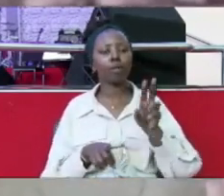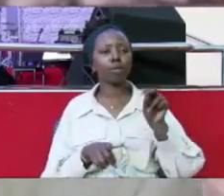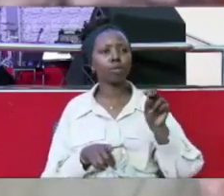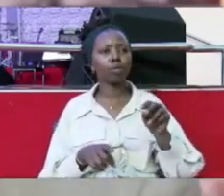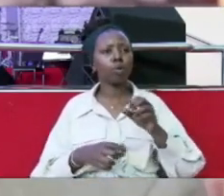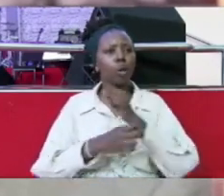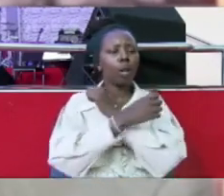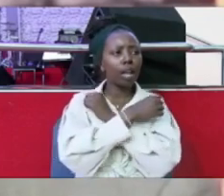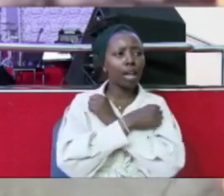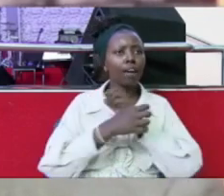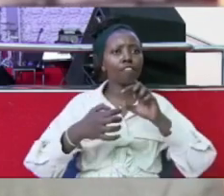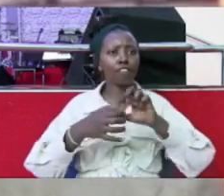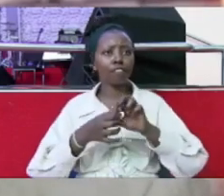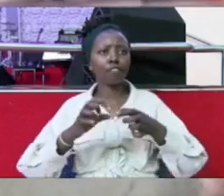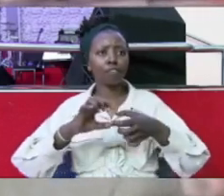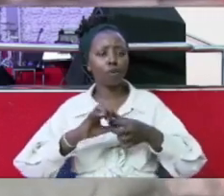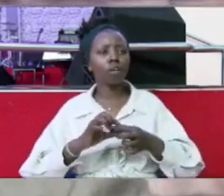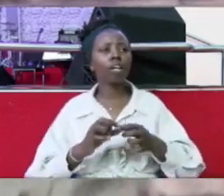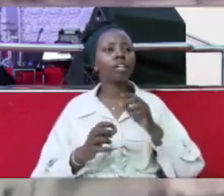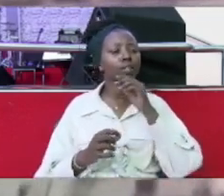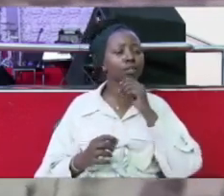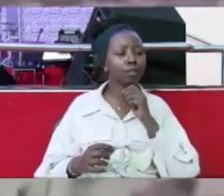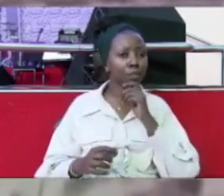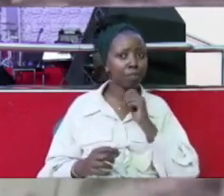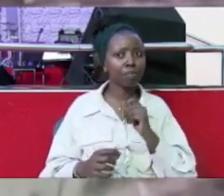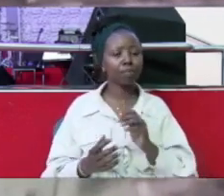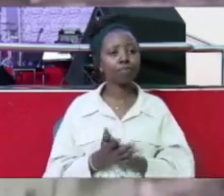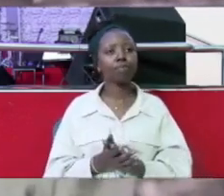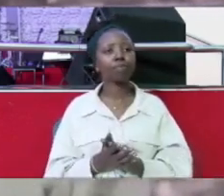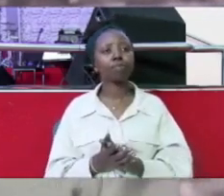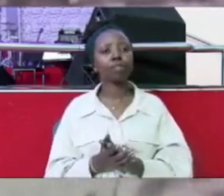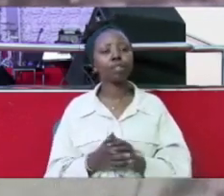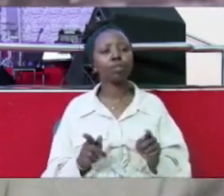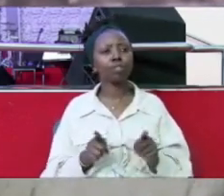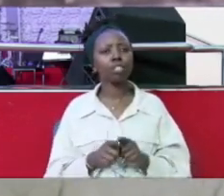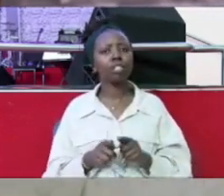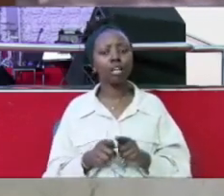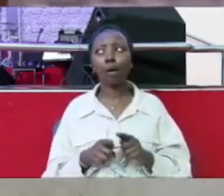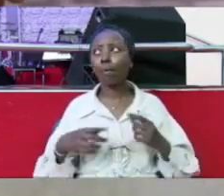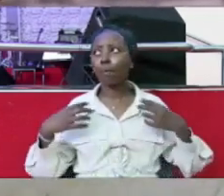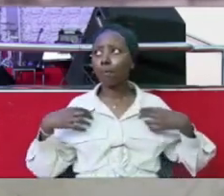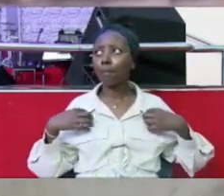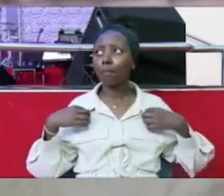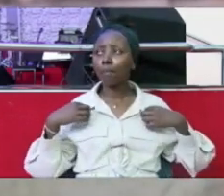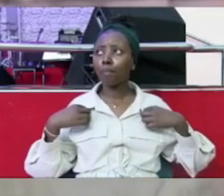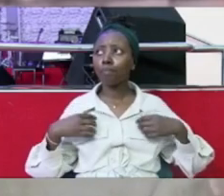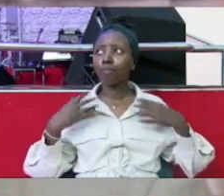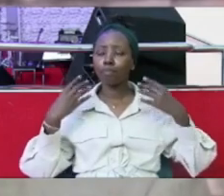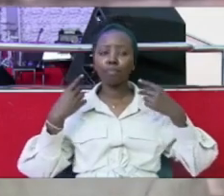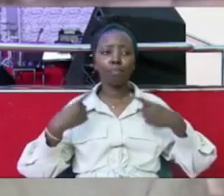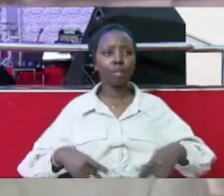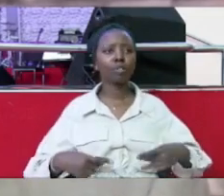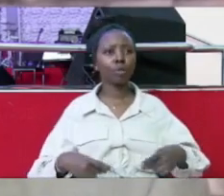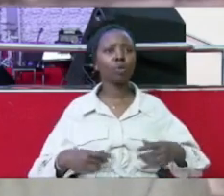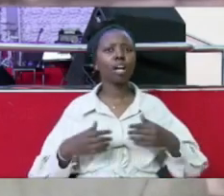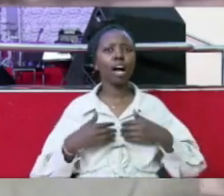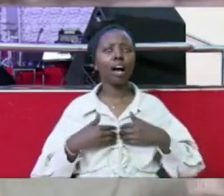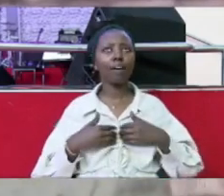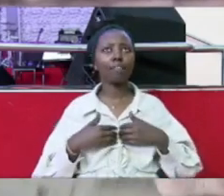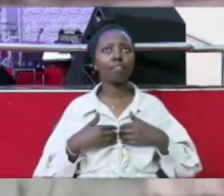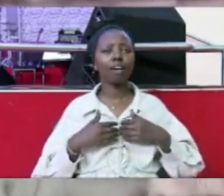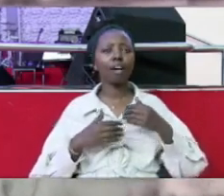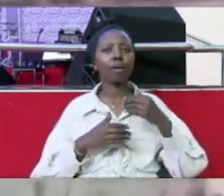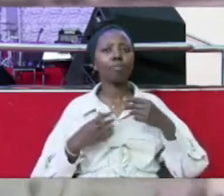Ni kwamba upendo ndio unaunganisha wanadamu. As human beings, sisi kama binadamu, we have limits. Ni kwamba tuna sehemu